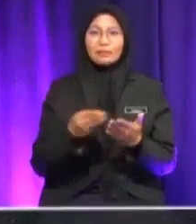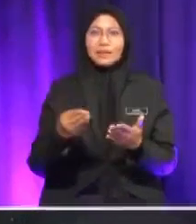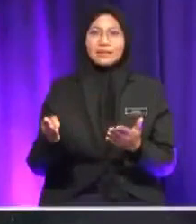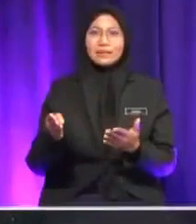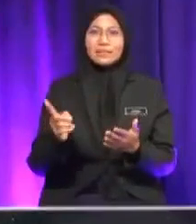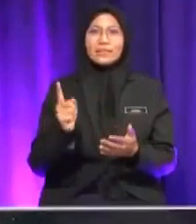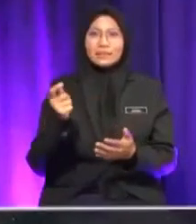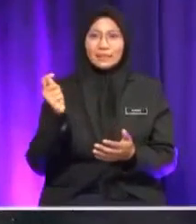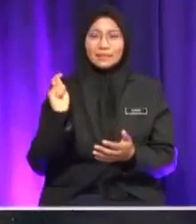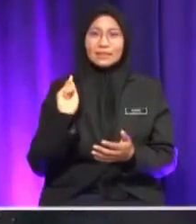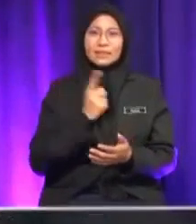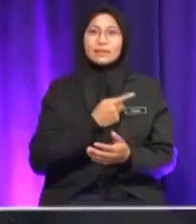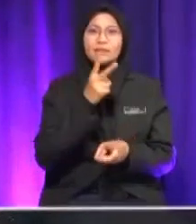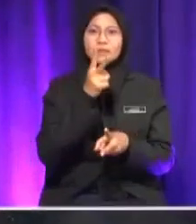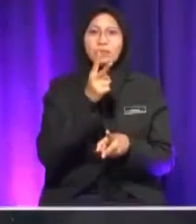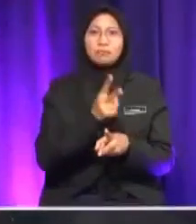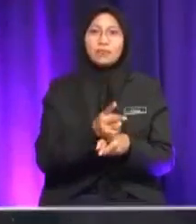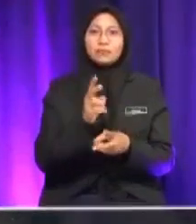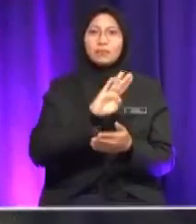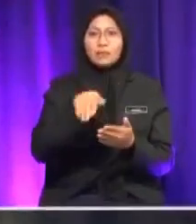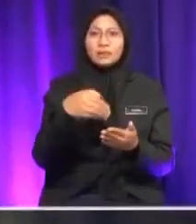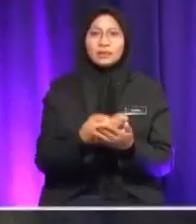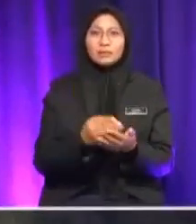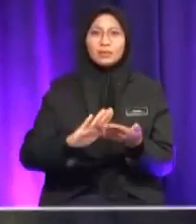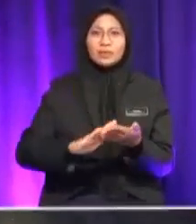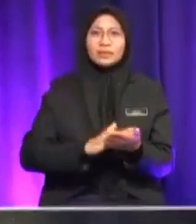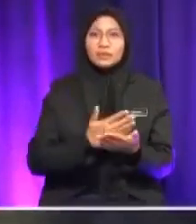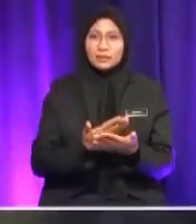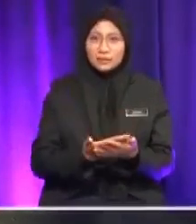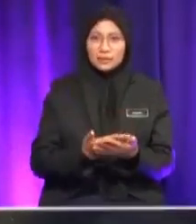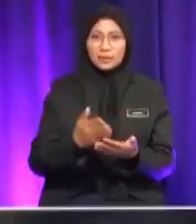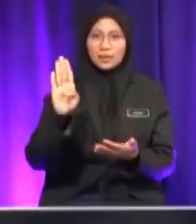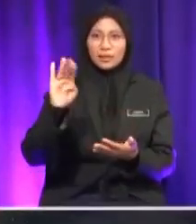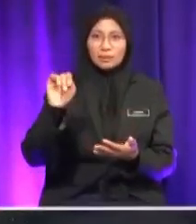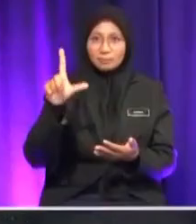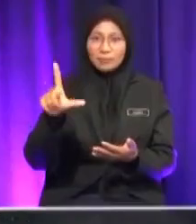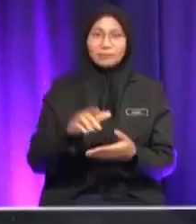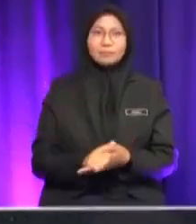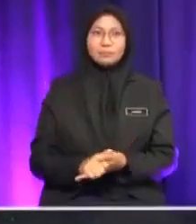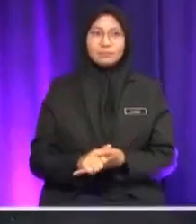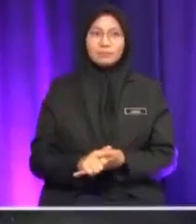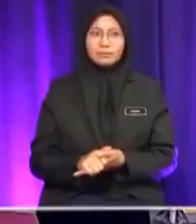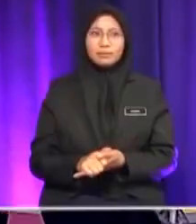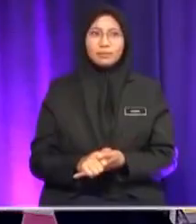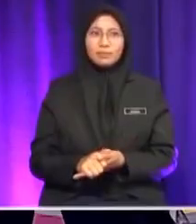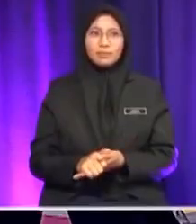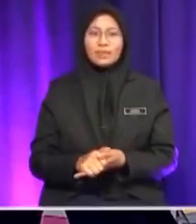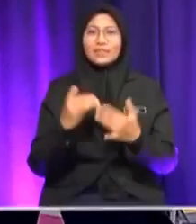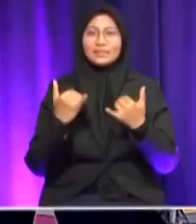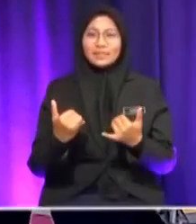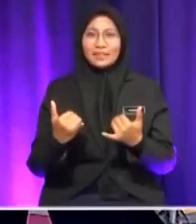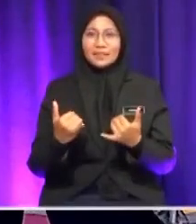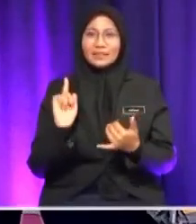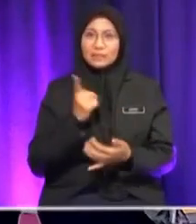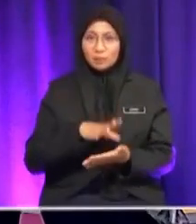kita untuk kita nak mendokumentasikan perbelanjaan kita. Dan sekarang pula cikgu akan terangkan secara lanjut murid-murid. Yang